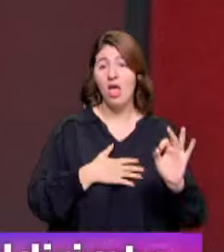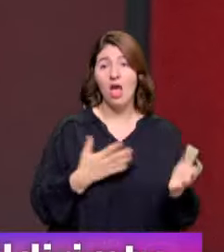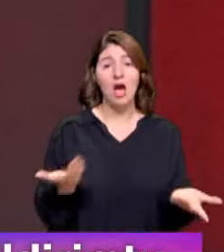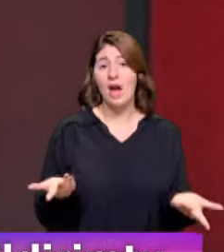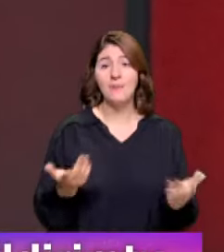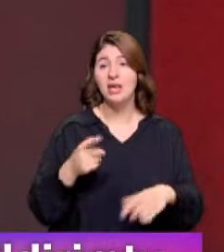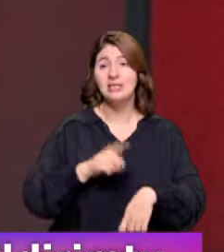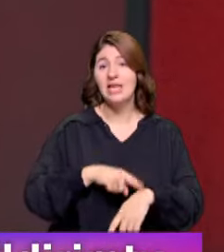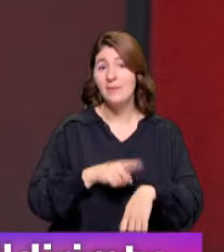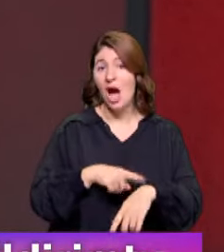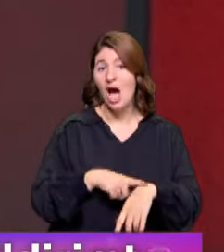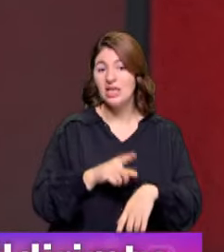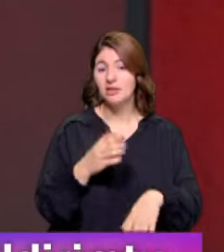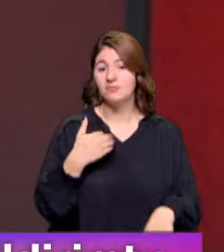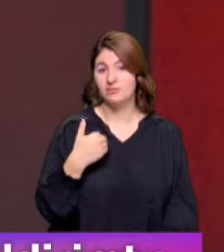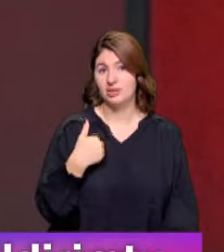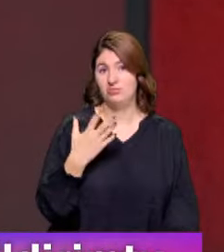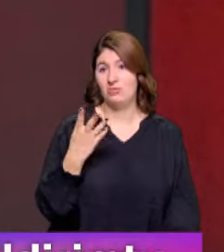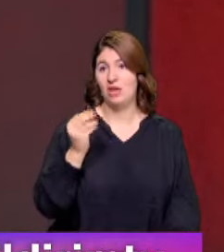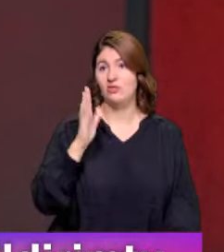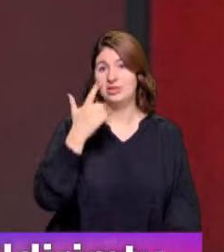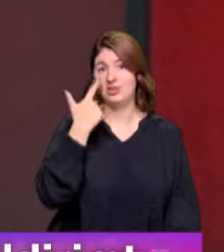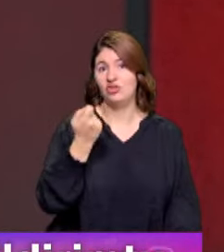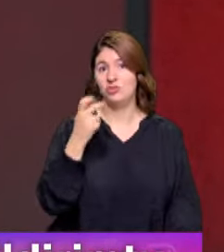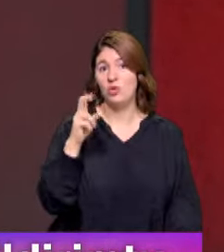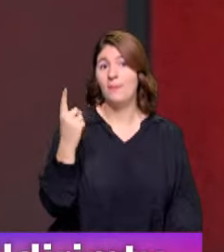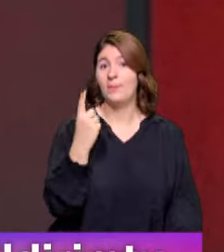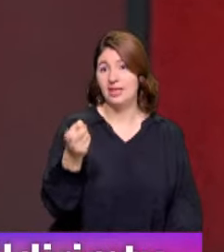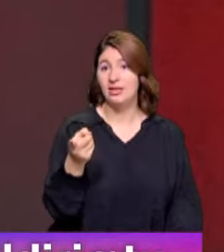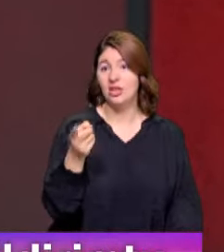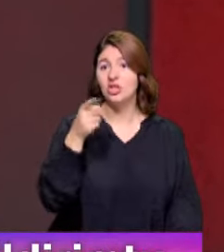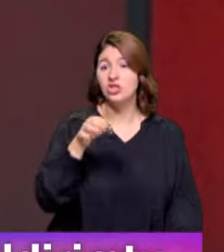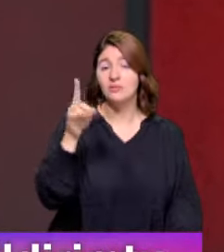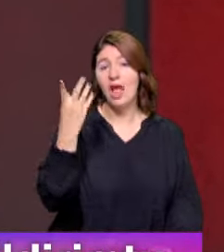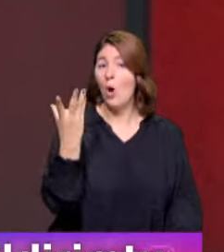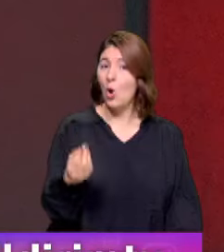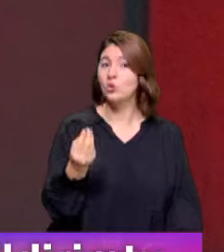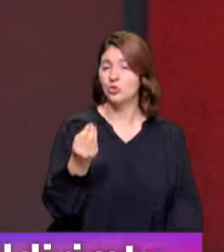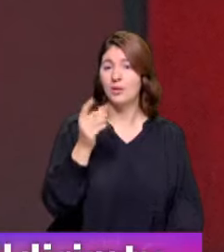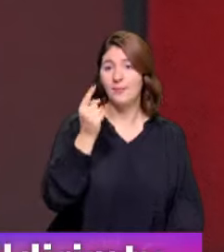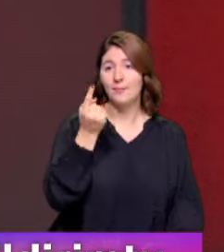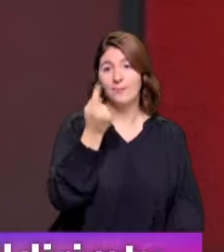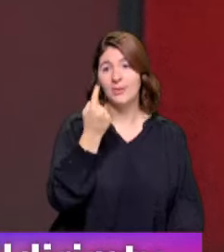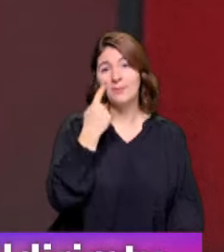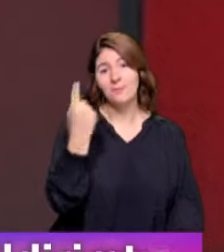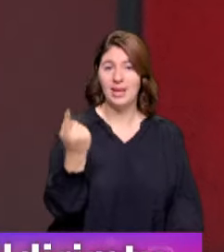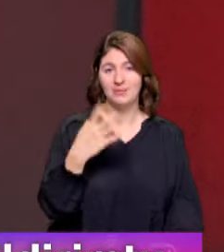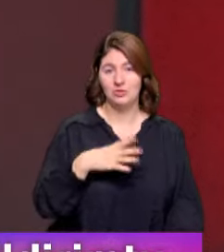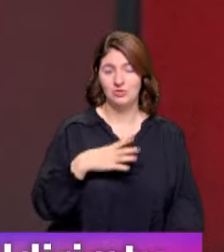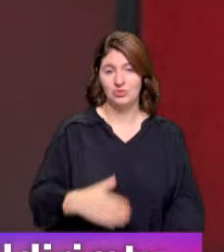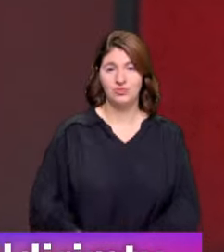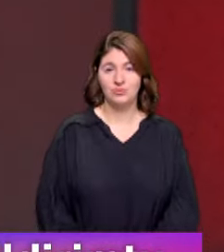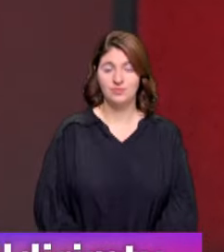Ancak zamanlaması bizim en çok dikkat ettiğimiz konulardan biri. Şimdi neler olduğunu bir gözetleyelim